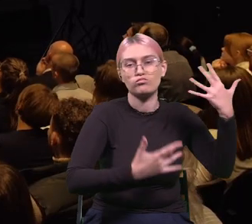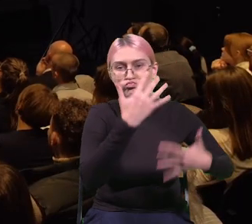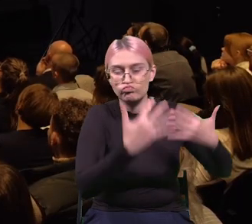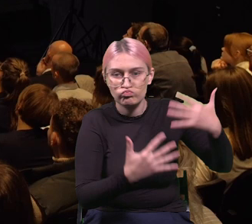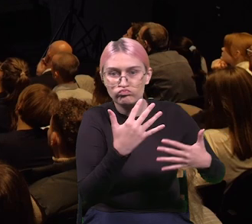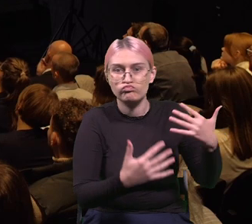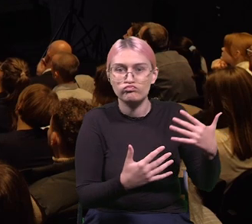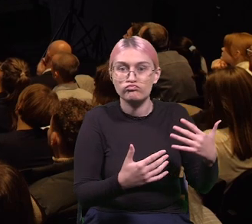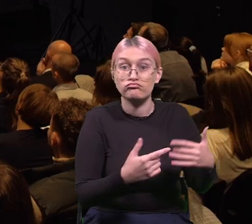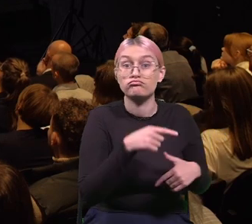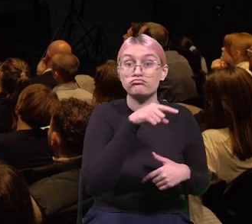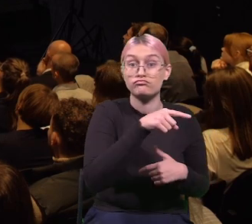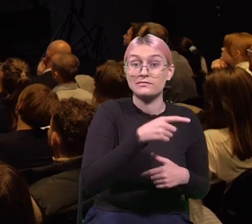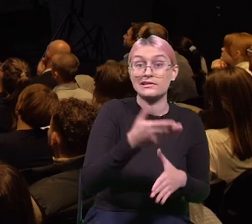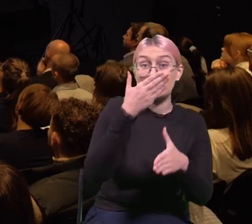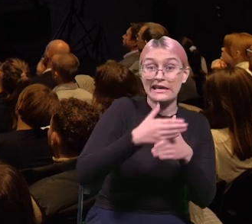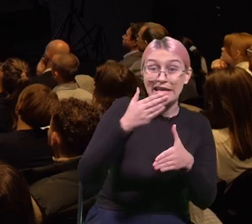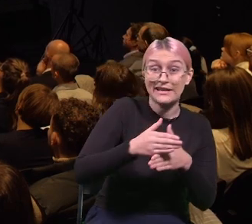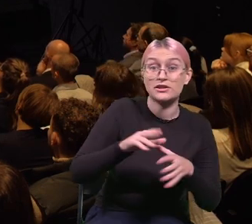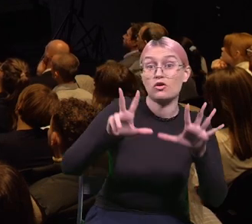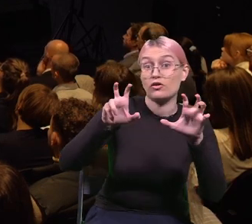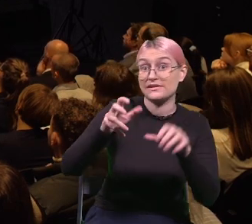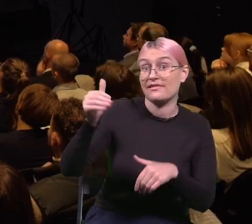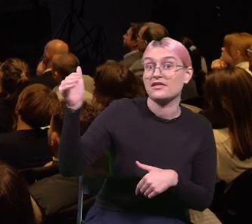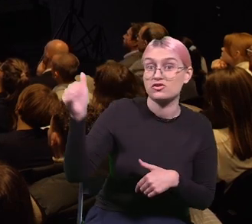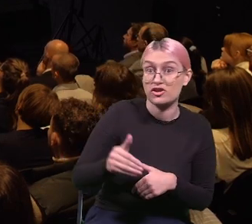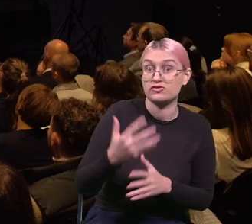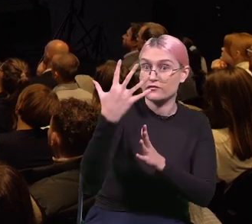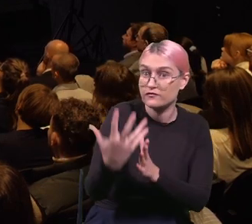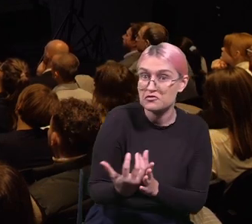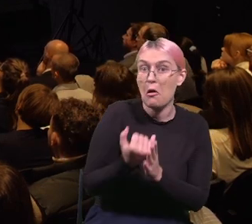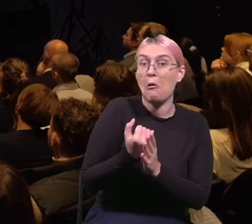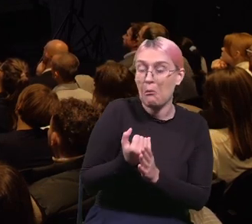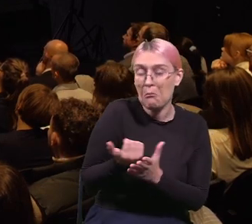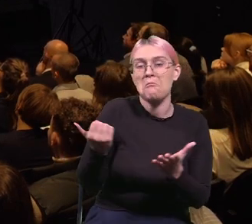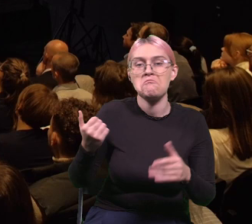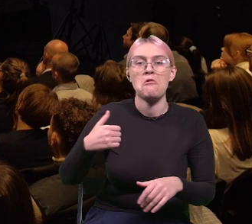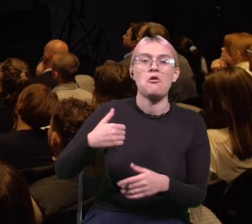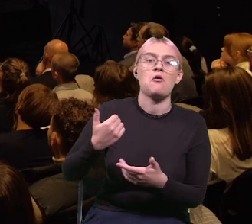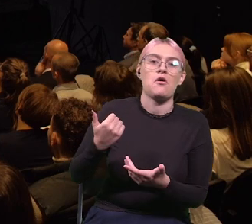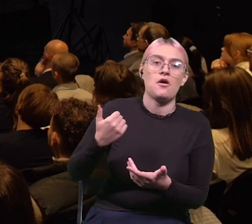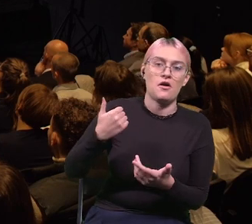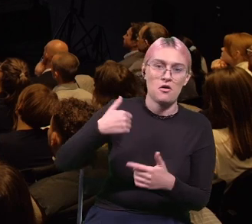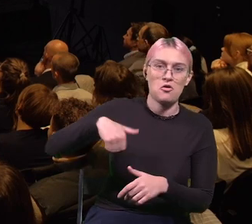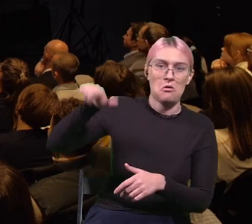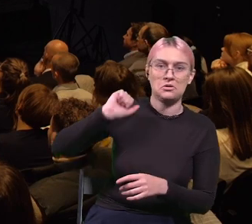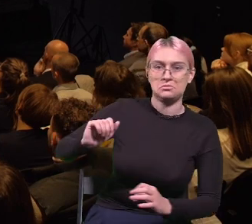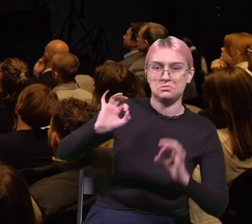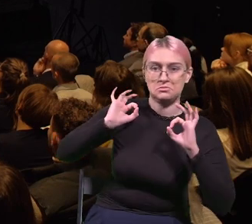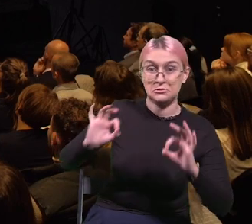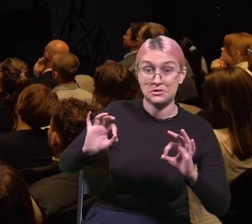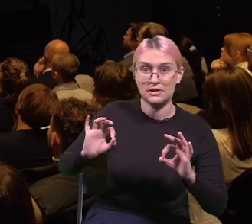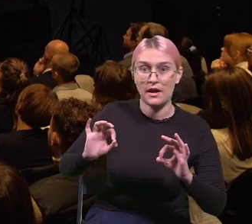żadnym problemem, kiedy rok temu miał ratę około 2400 zł. Obecnie płaci za tę ratę 5500 i należy